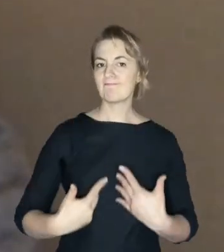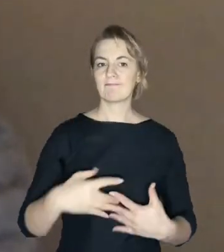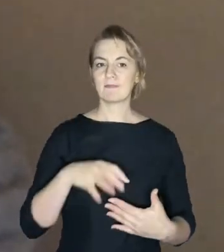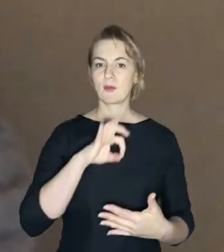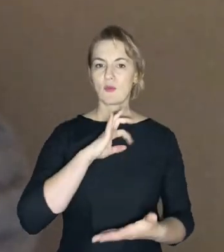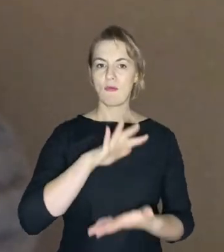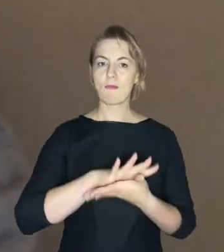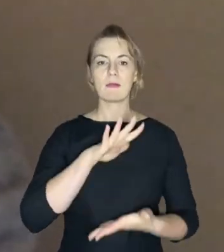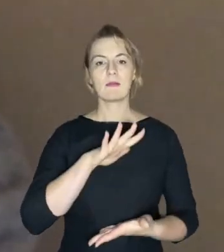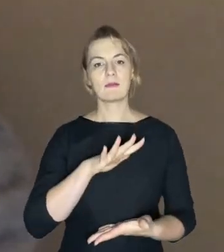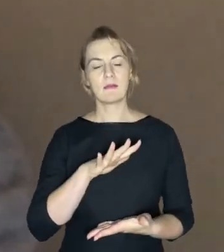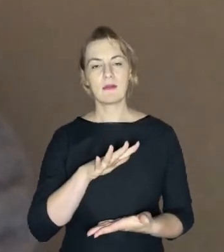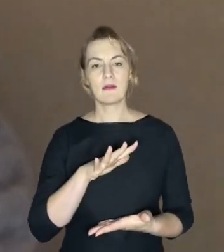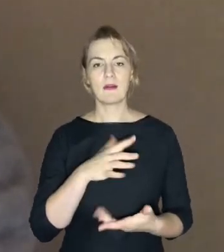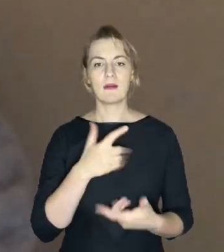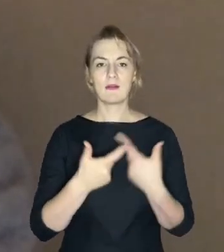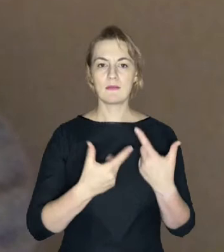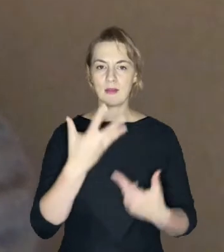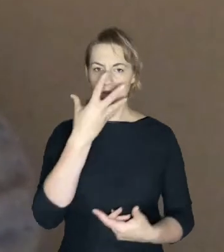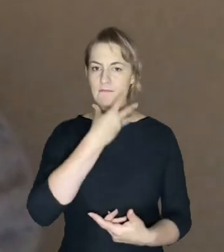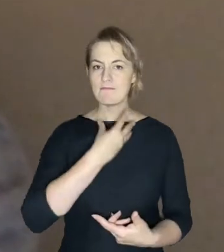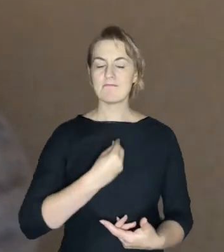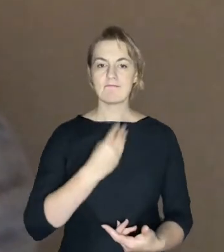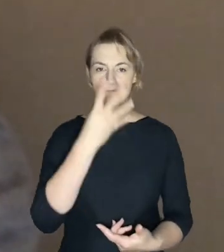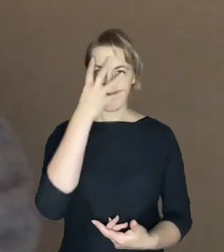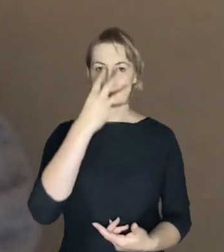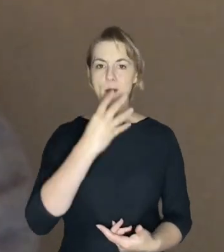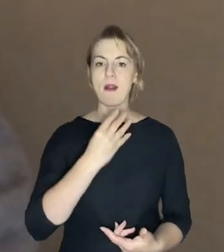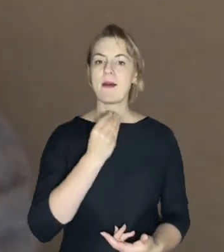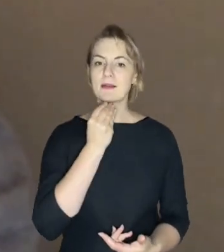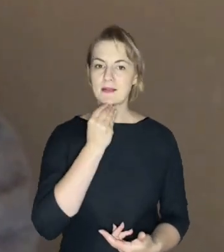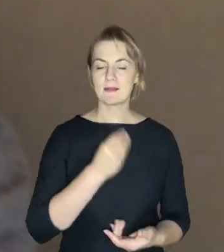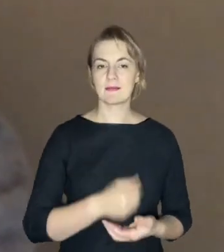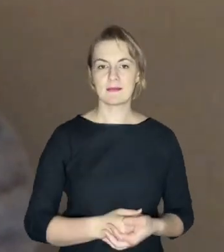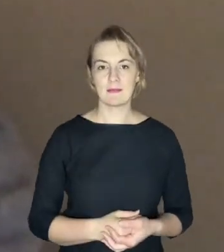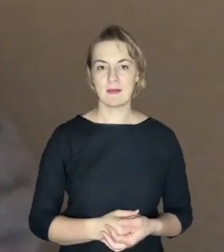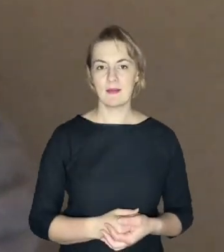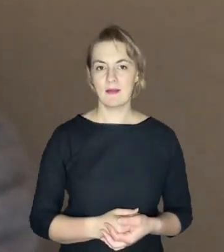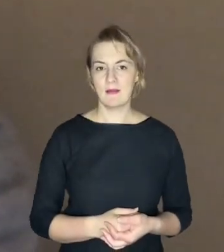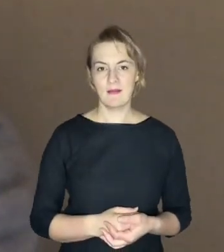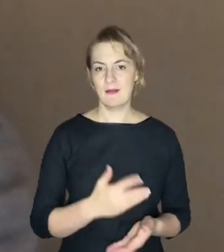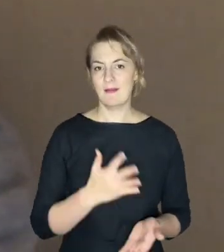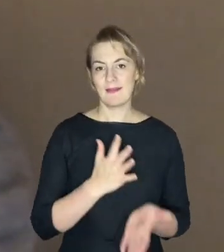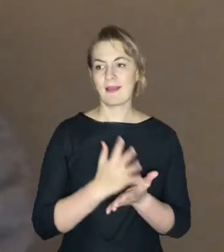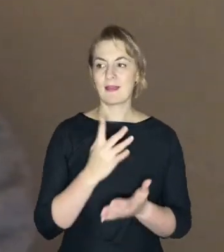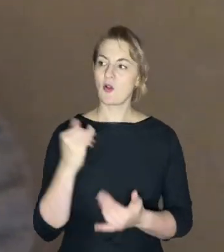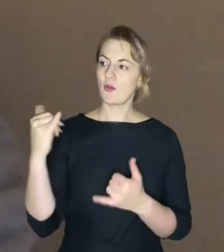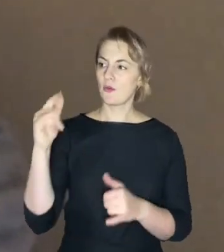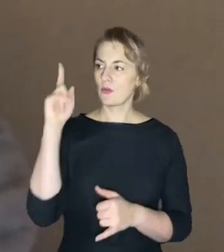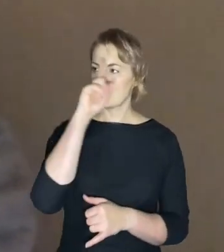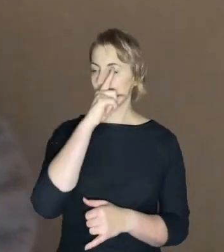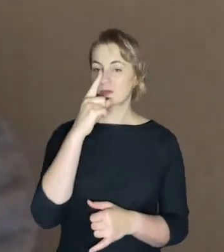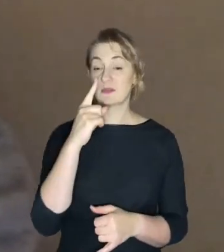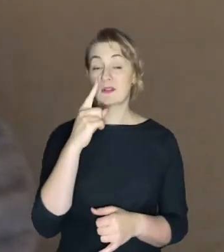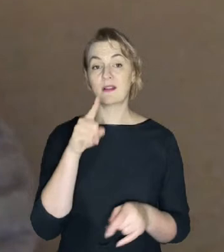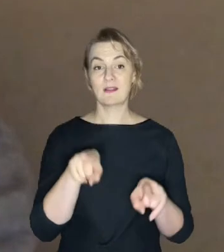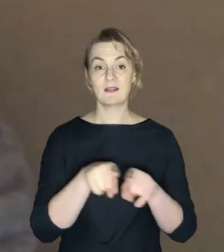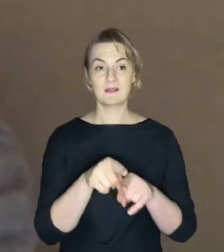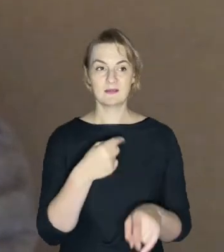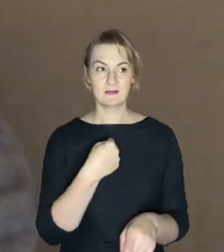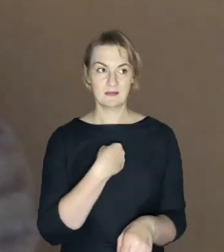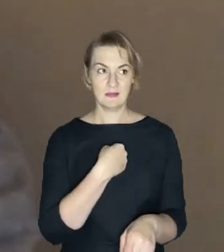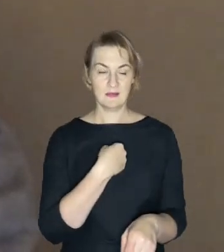Tworzy wizerunek. I tworzy ten wizerunek nie tylko w oczach innych ludzi, ale też we własnych. On w którymś